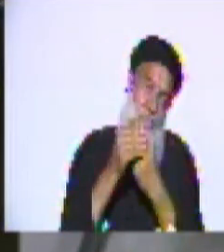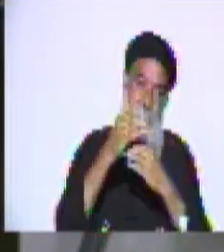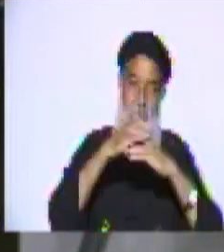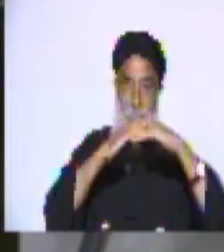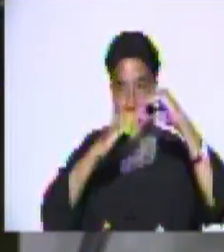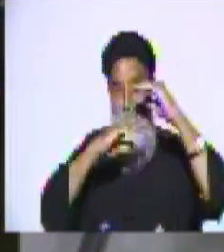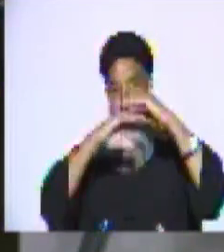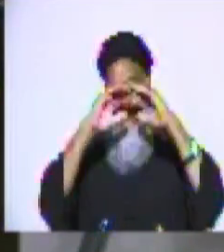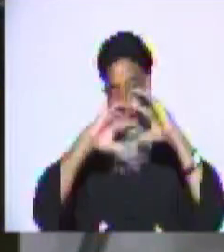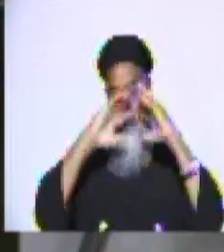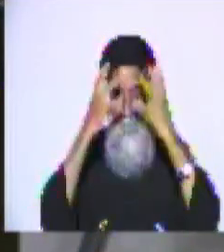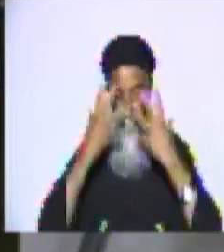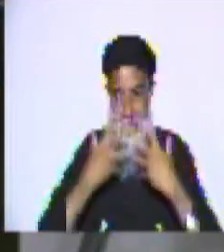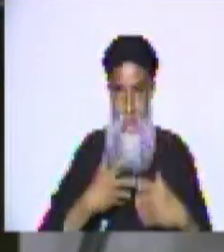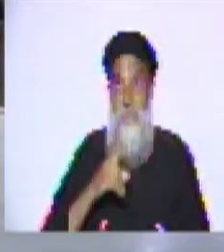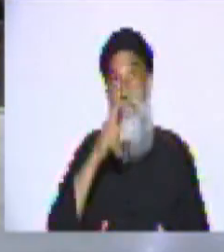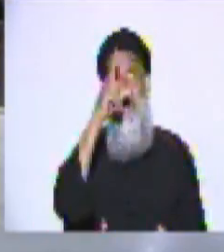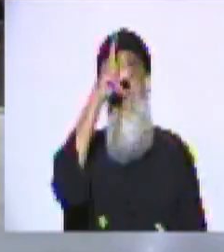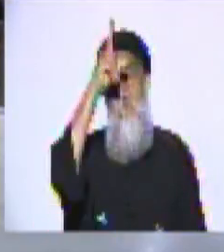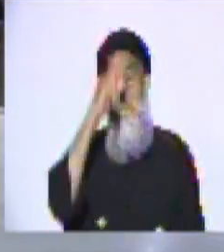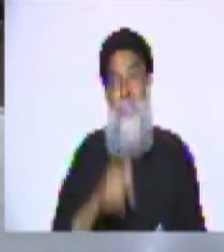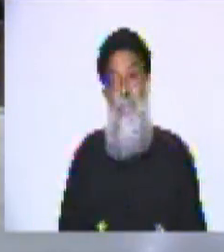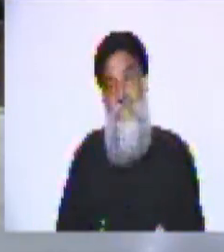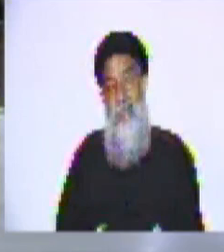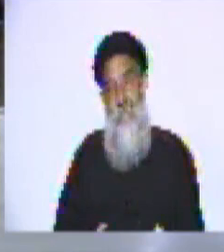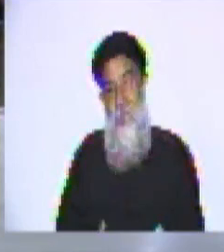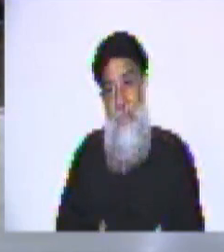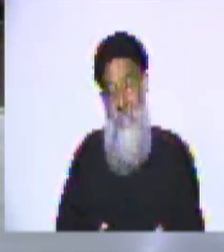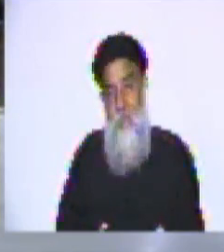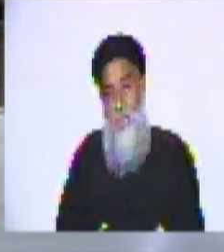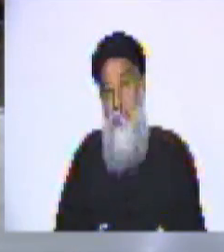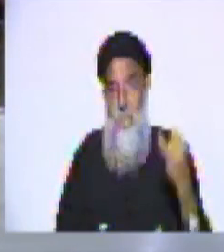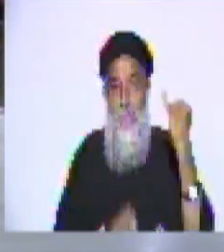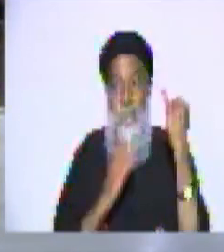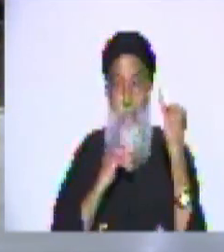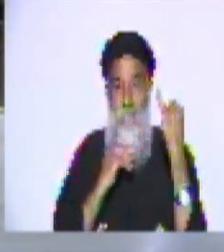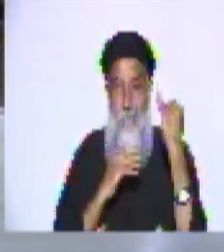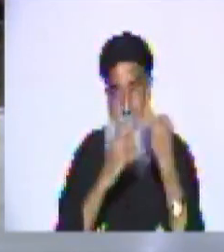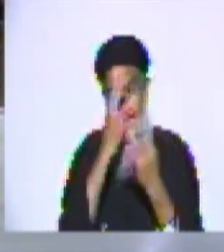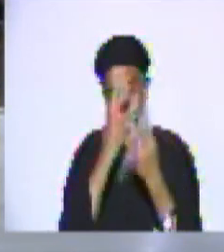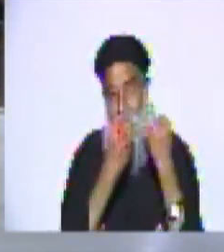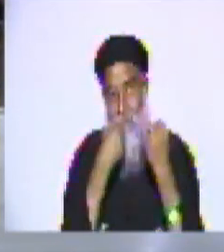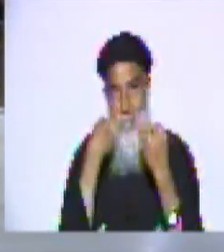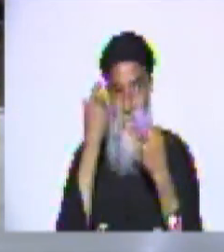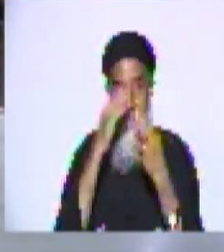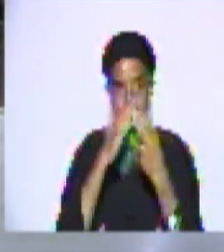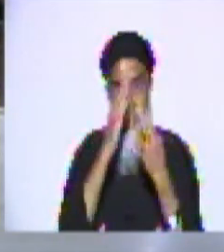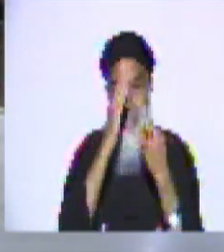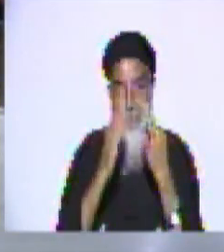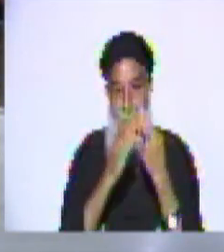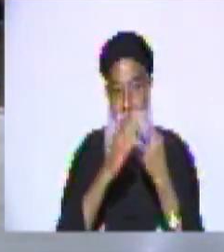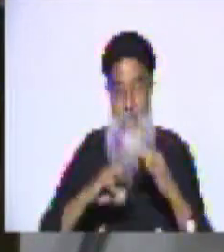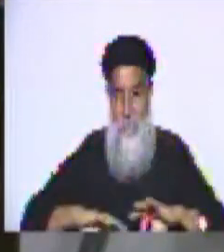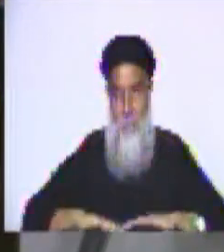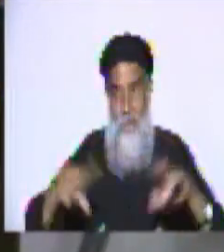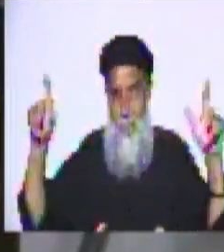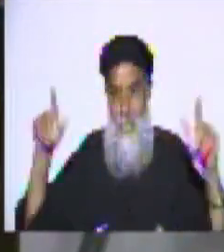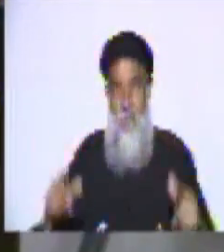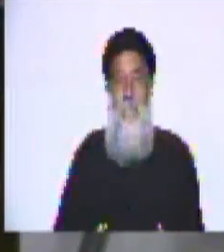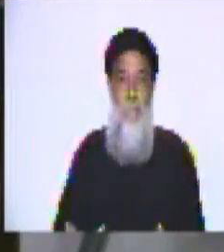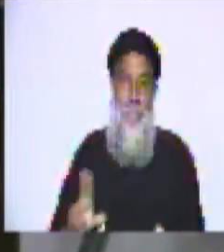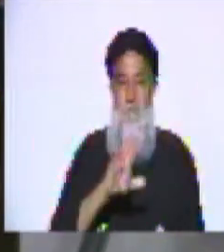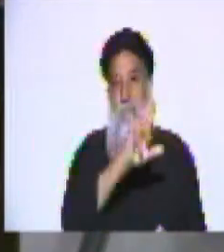تكون طبيعه الله يعني، ده بتحل مشاكل كتير قوي يعني.